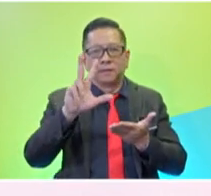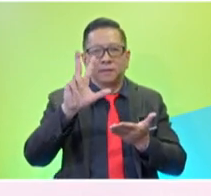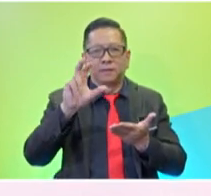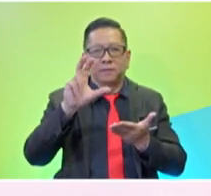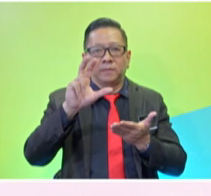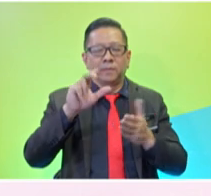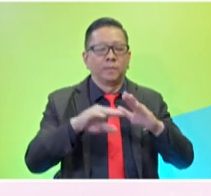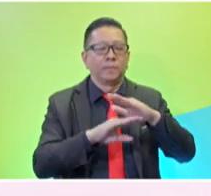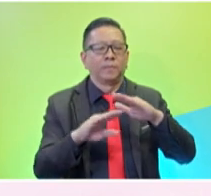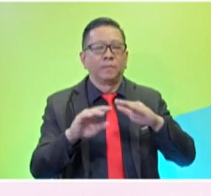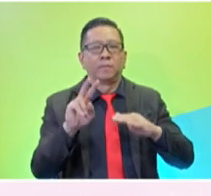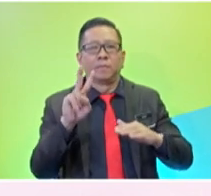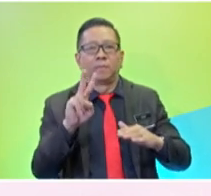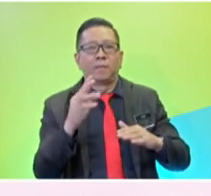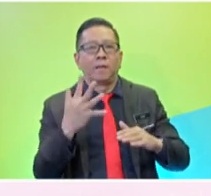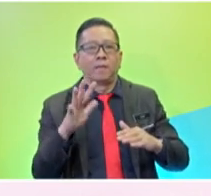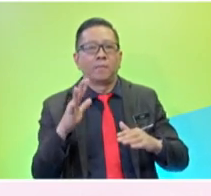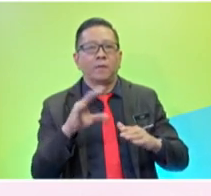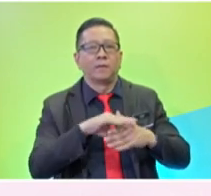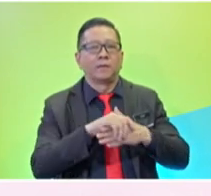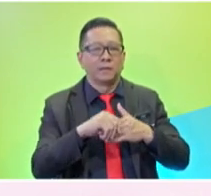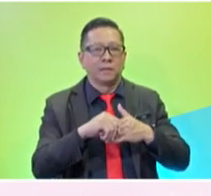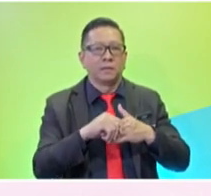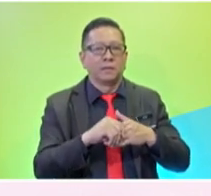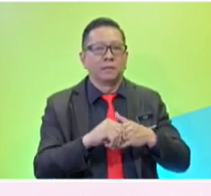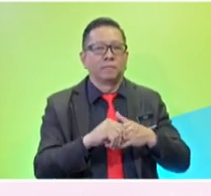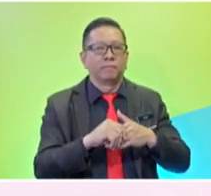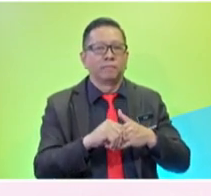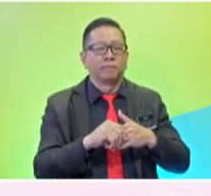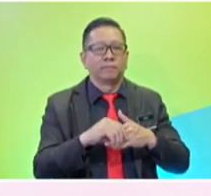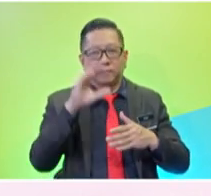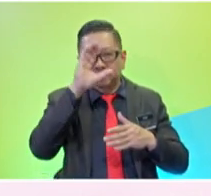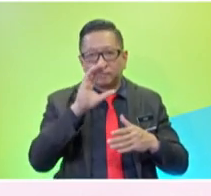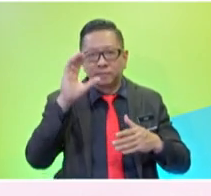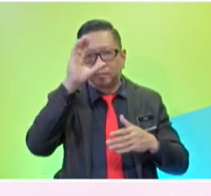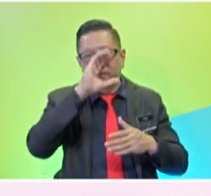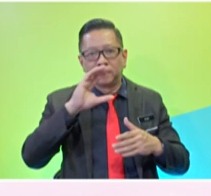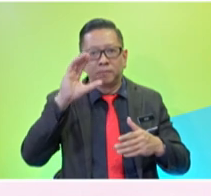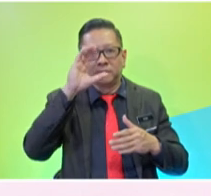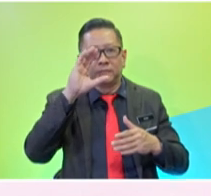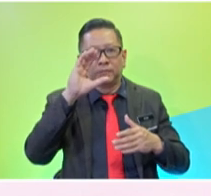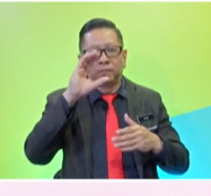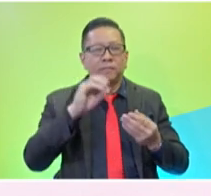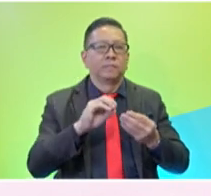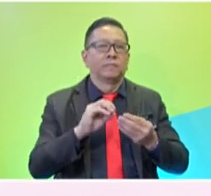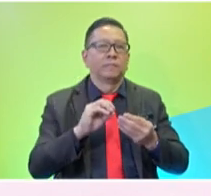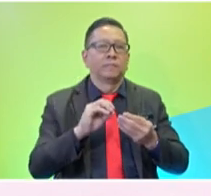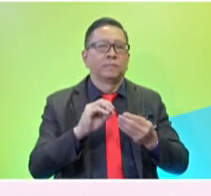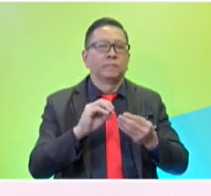2 maka kita akan dapat 15 Ringgit kemudian kita nak mencari ke nilai